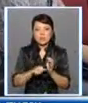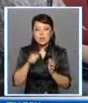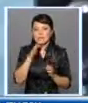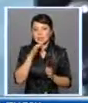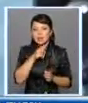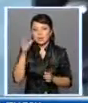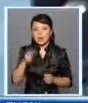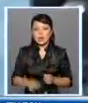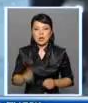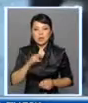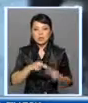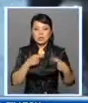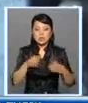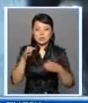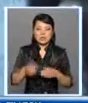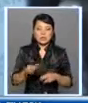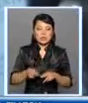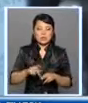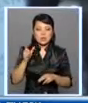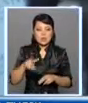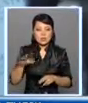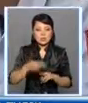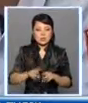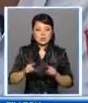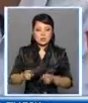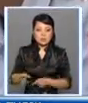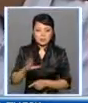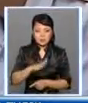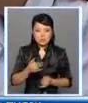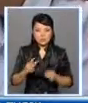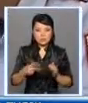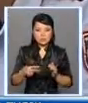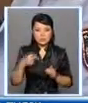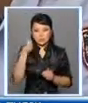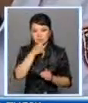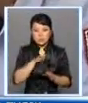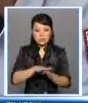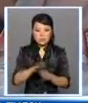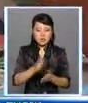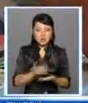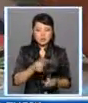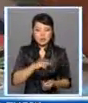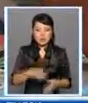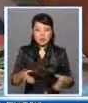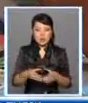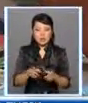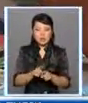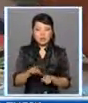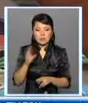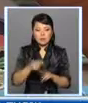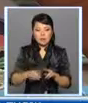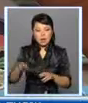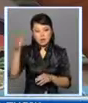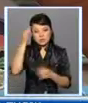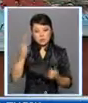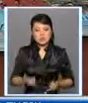қызметкер ұсталды. Тағы бір ақпарат, Қазақстан полициясының құрылғанына 20 жыл толуына орай қызметте жүріп қаза болған полицейлерге арналған еске